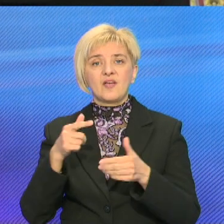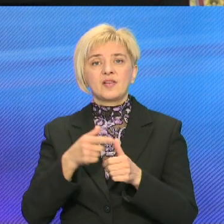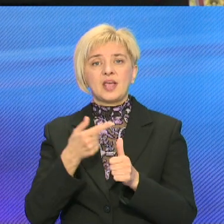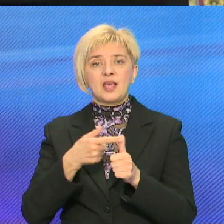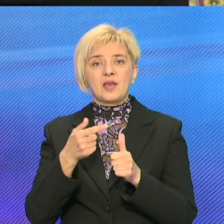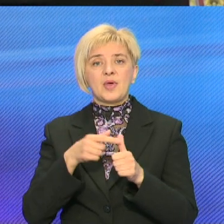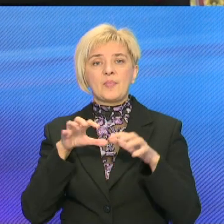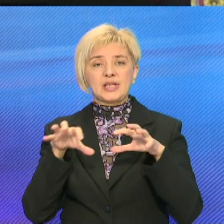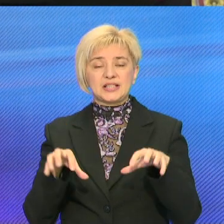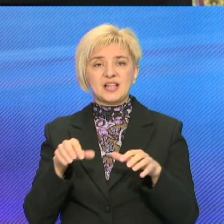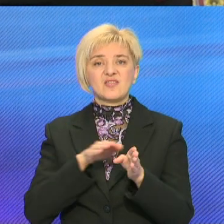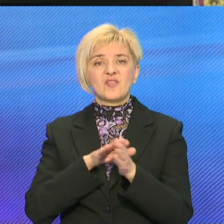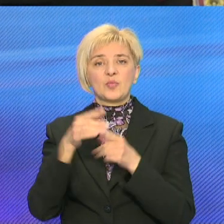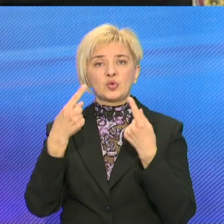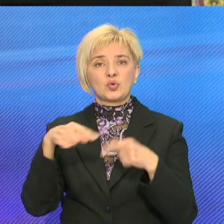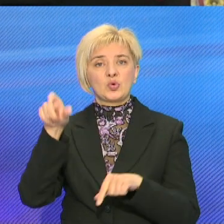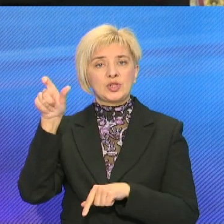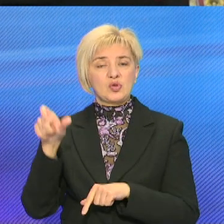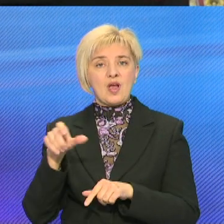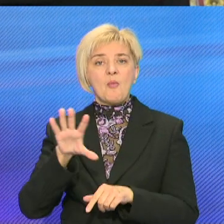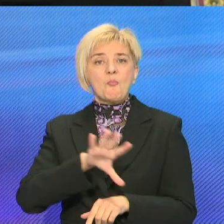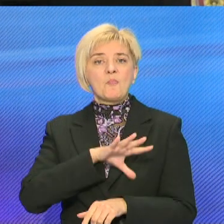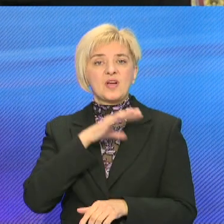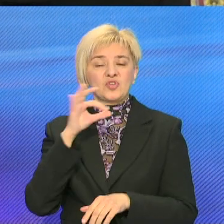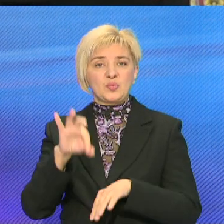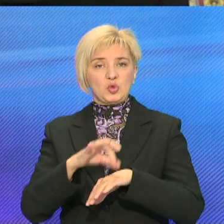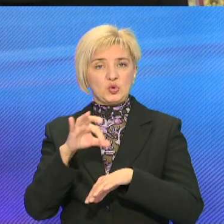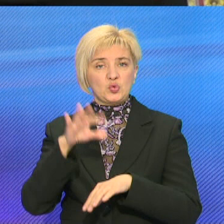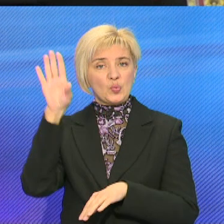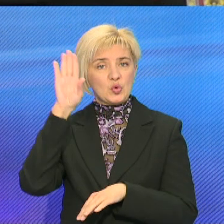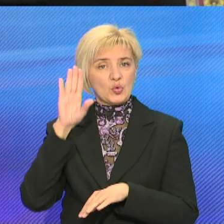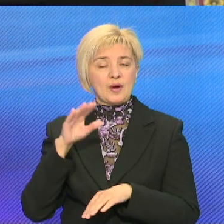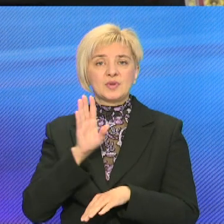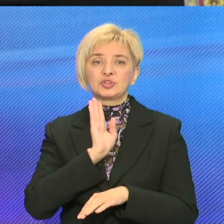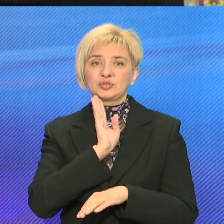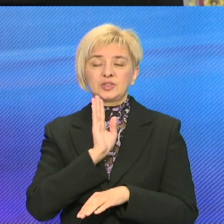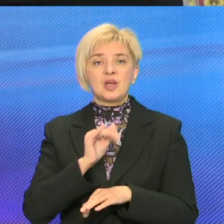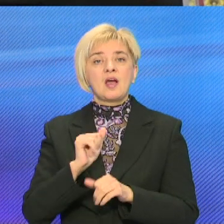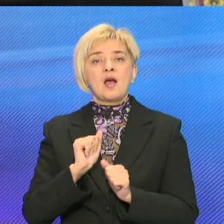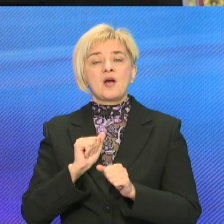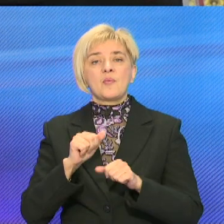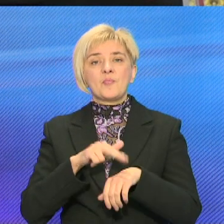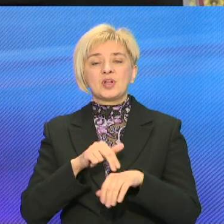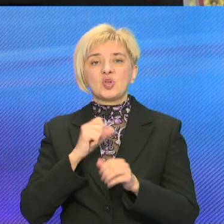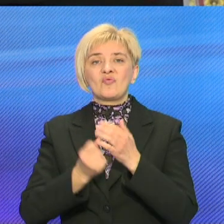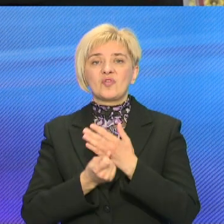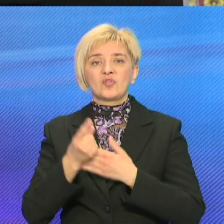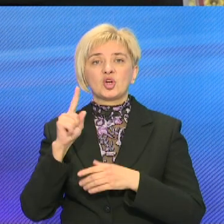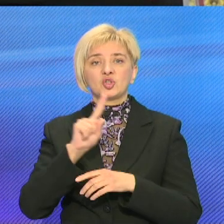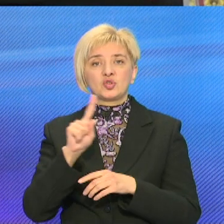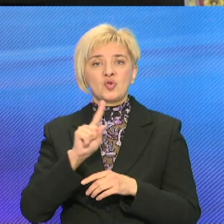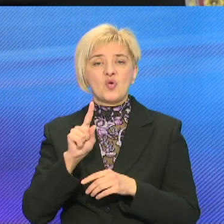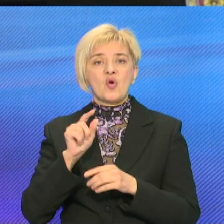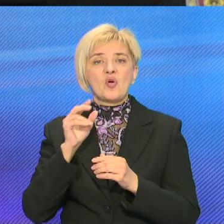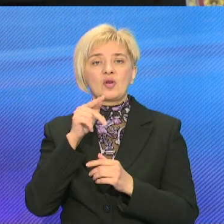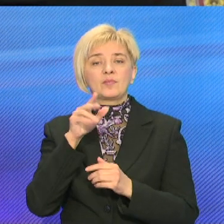выполнены иным лицом, а именно бывшим супругом заявительницы. Правоохранителями установлено, что паевые взносы на гараж мужчина хотел переписать на свою